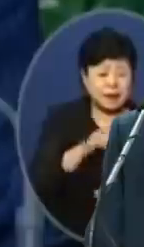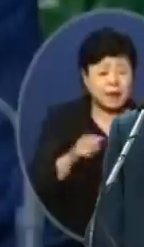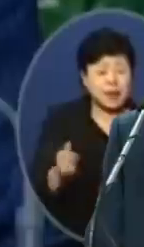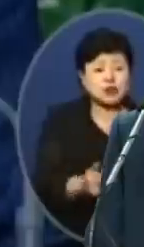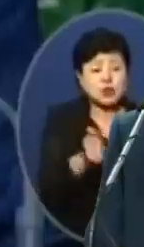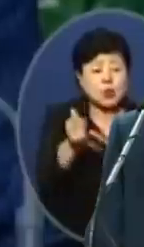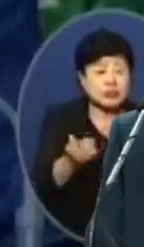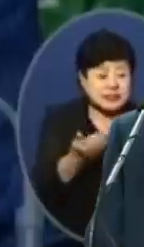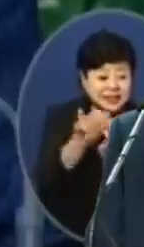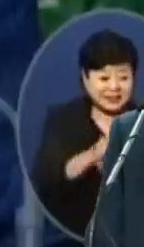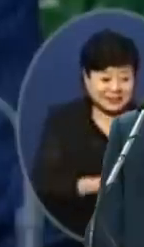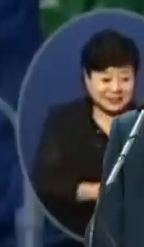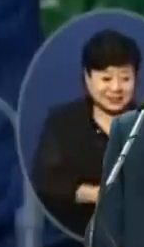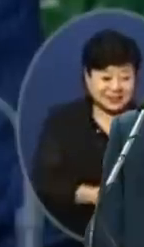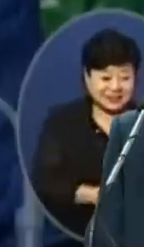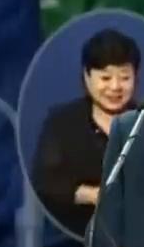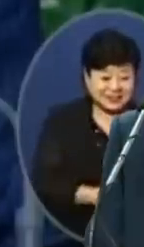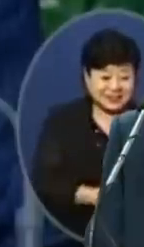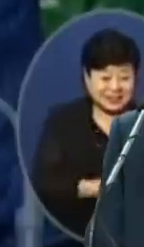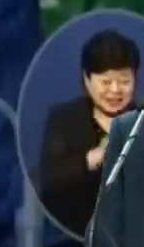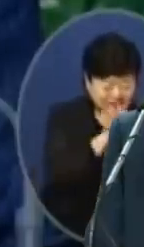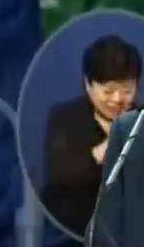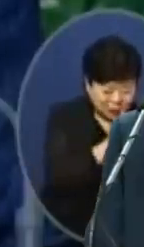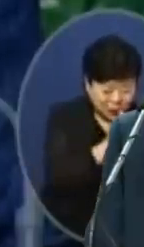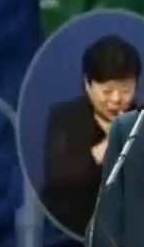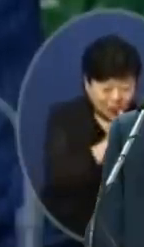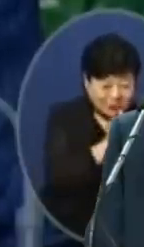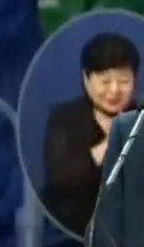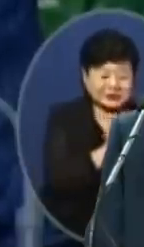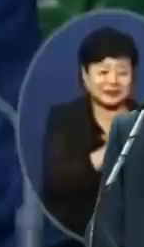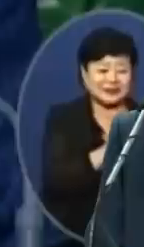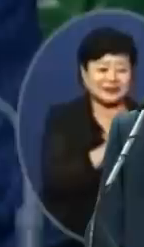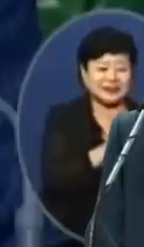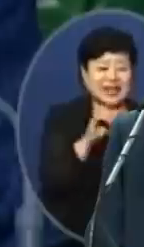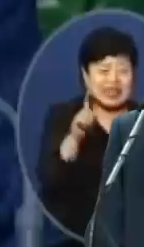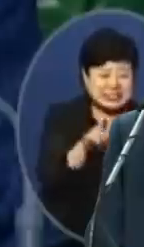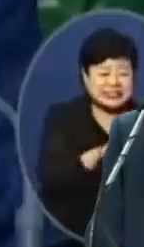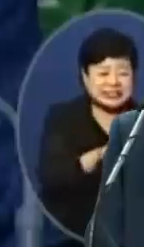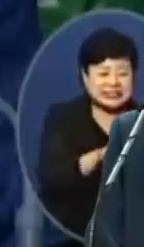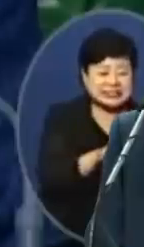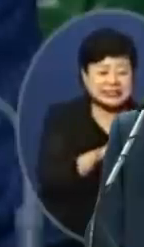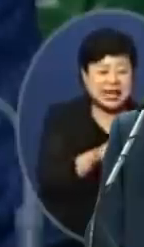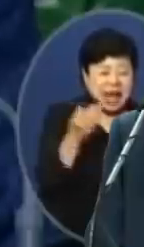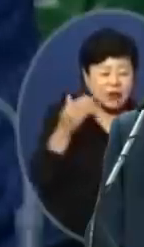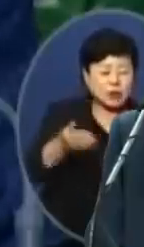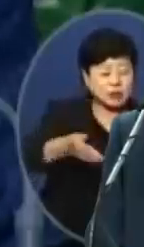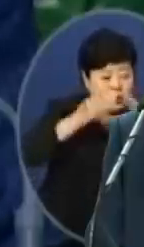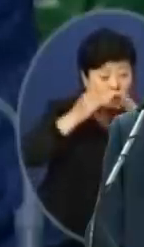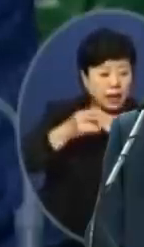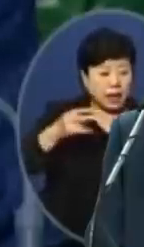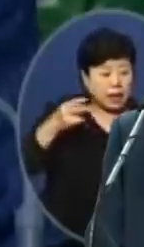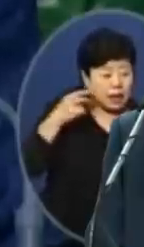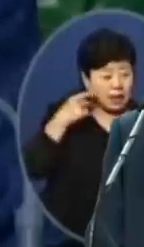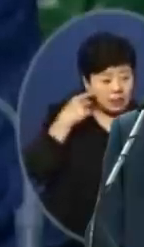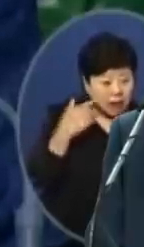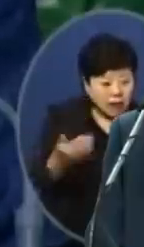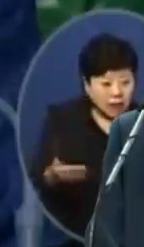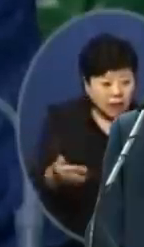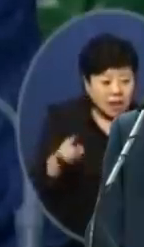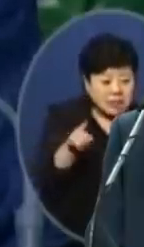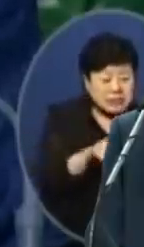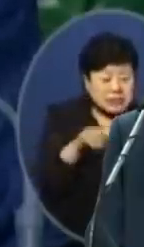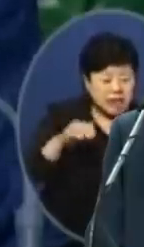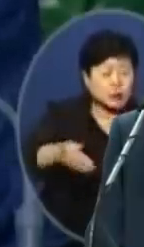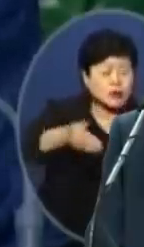소원이 타게 되는 게 왜 그거는 기도를 걱정하냐, 여기 신학교를 세워라. 예?